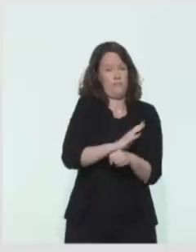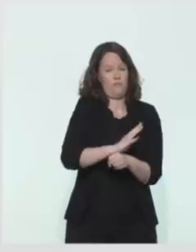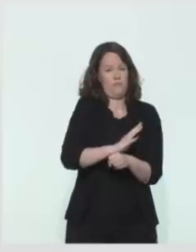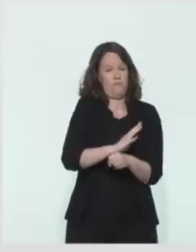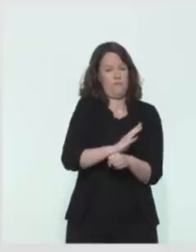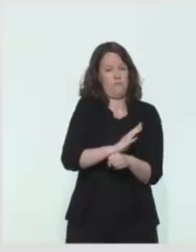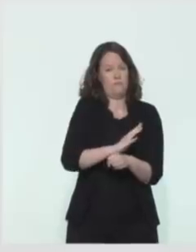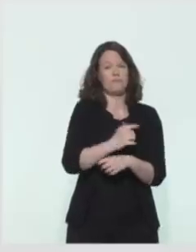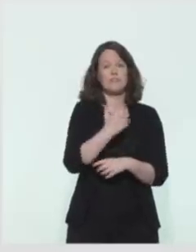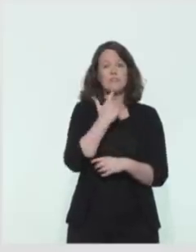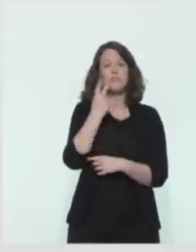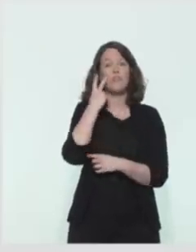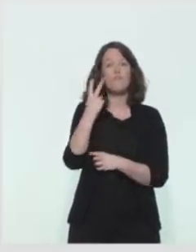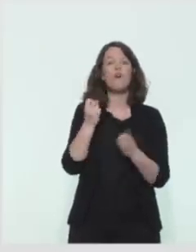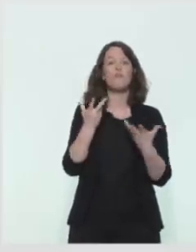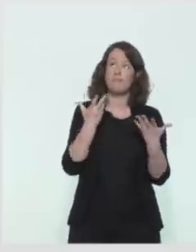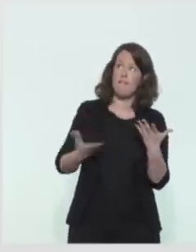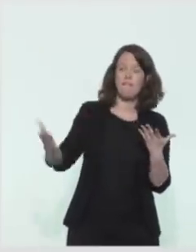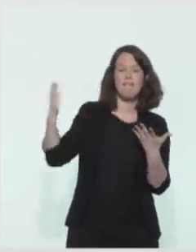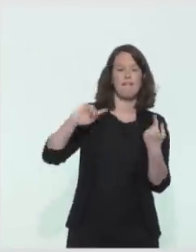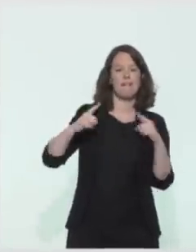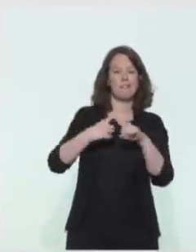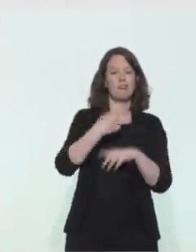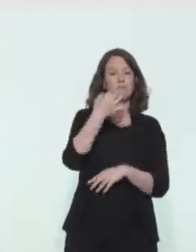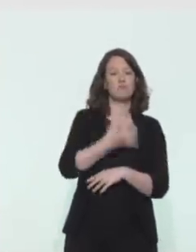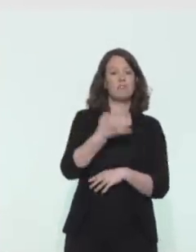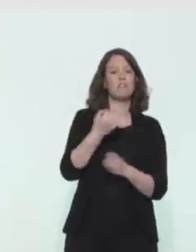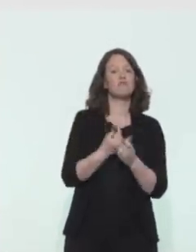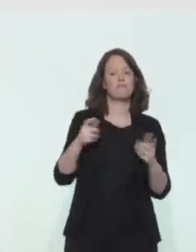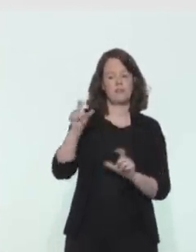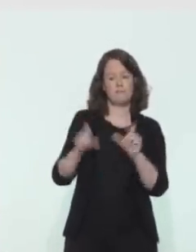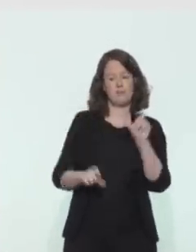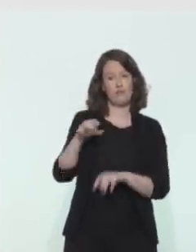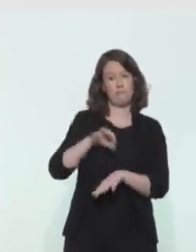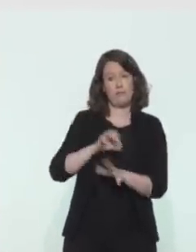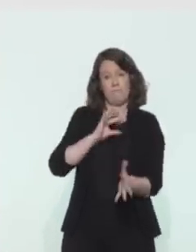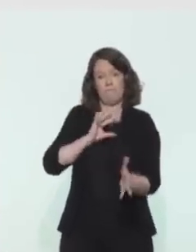pourcentage sur la carte. Ces données sont actualisées quotidiennement sur le site